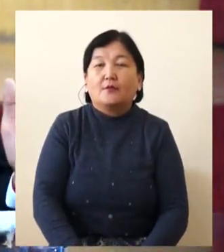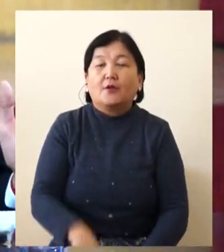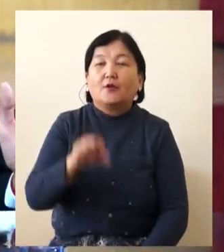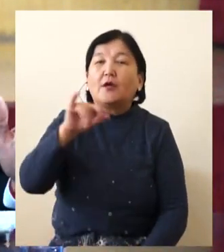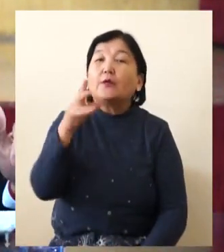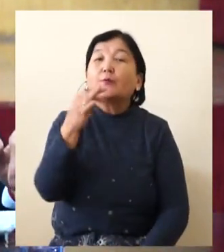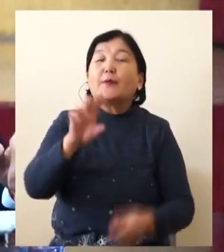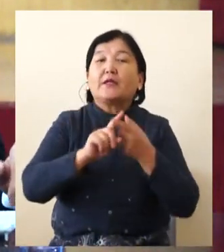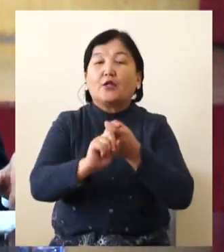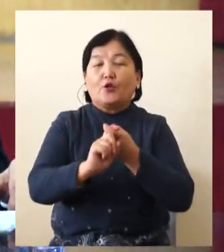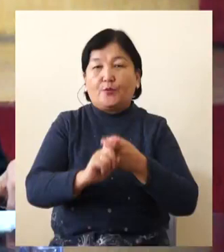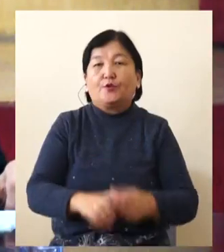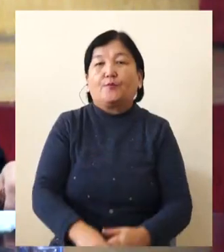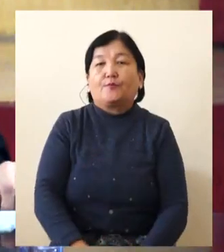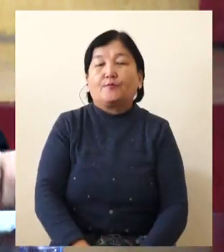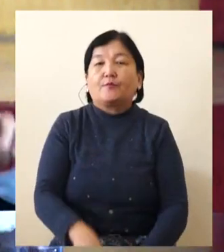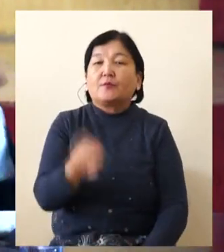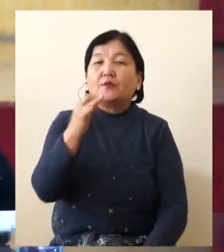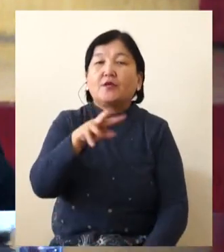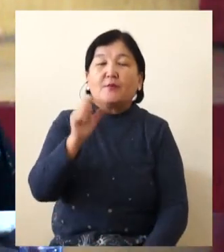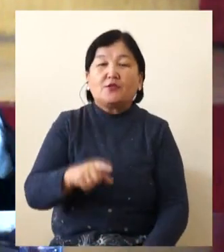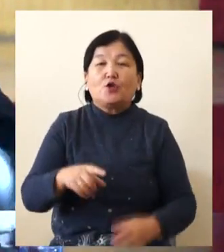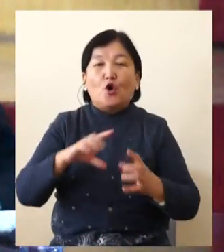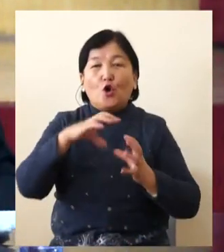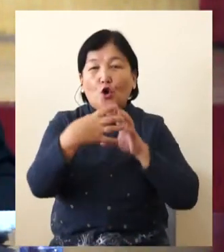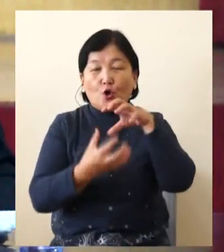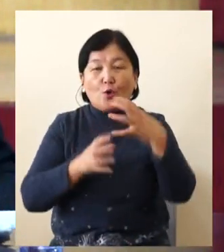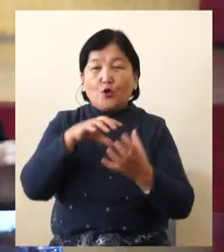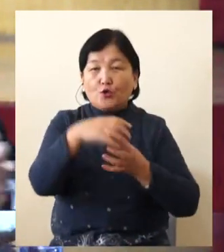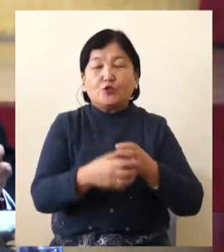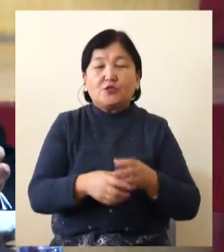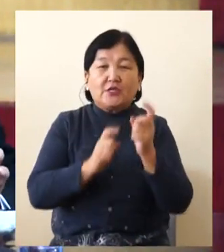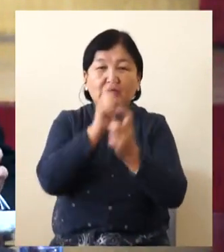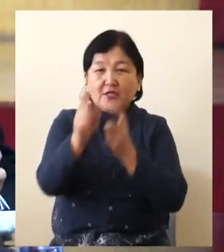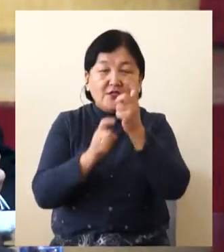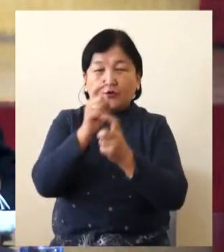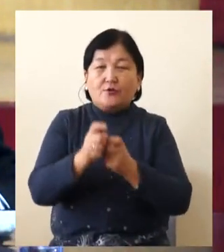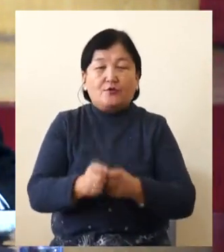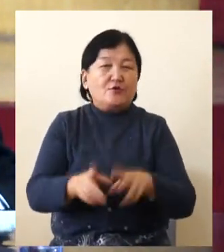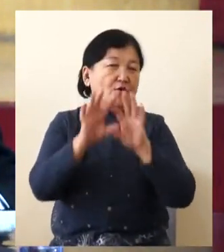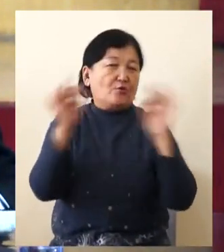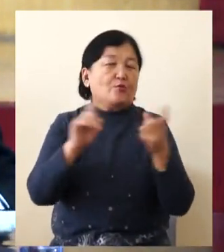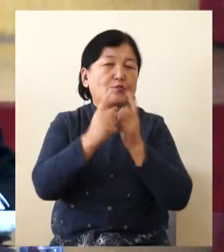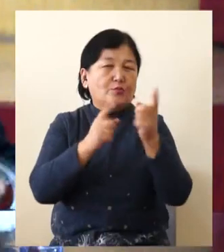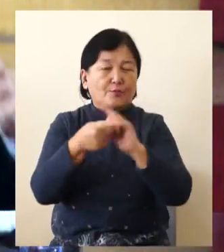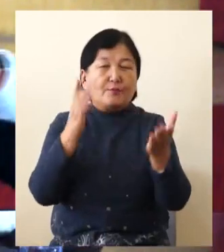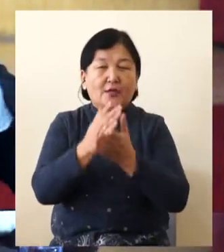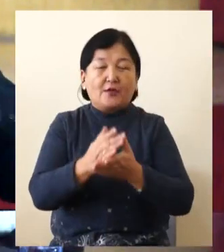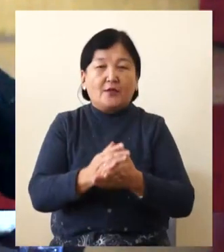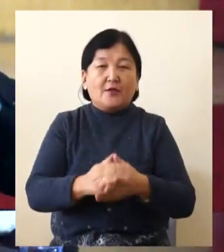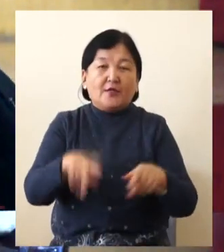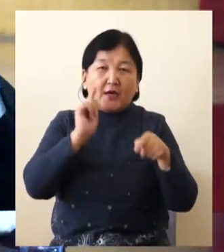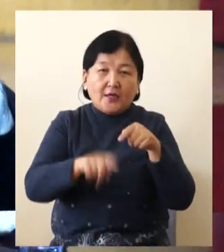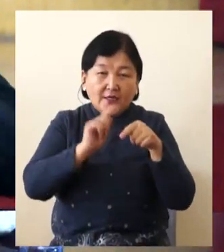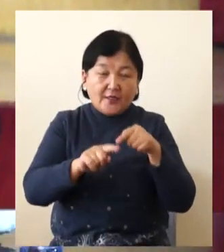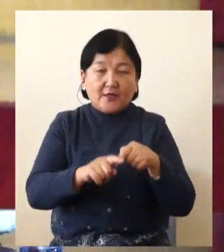Ич аюулгүй байдалтай холбоотой шүү. Тийм учраас тамид хорвоо ертөнцийн бид нар хэрэлдэж байгаа хооронд шал өөр болчихлоо шүү. Энийгээ бид